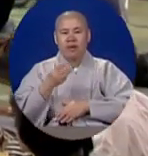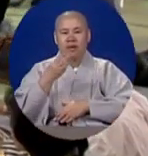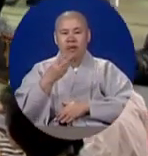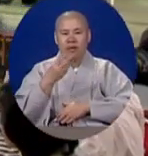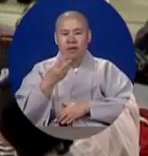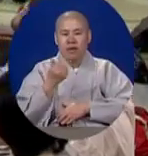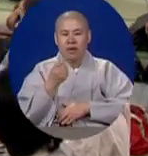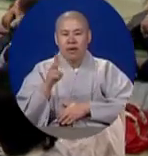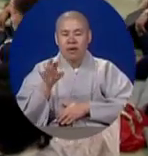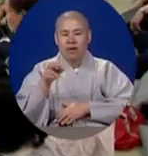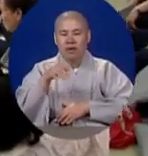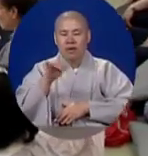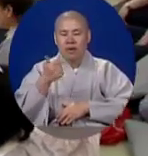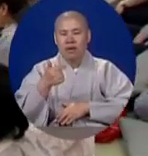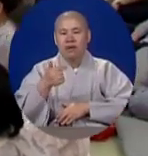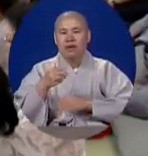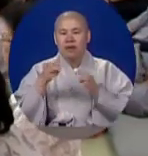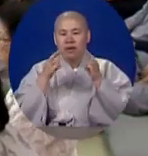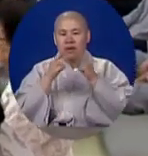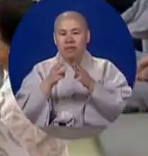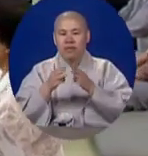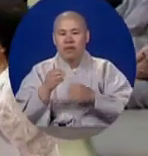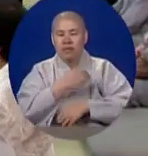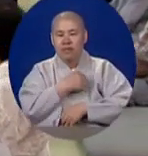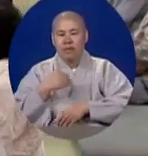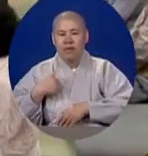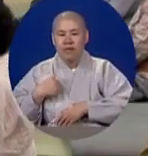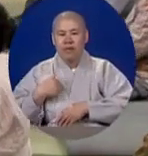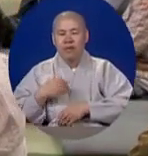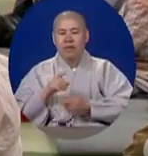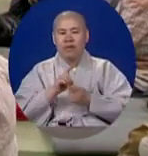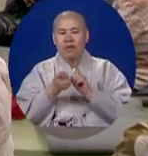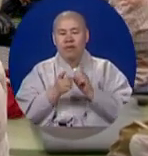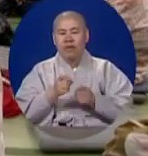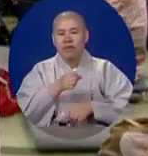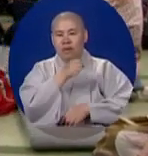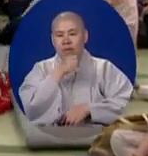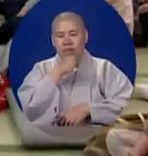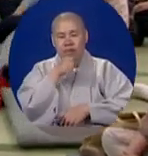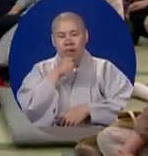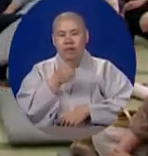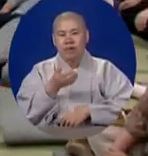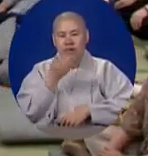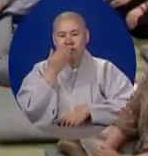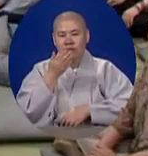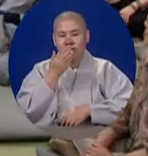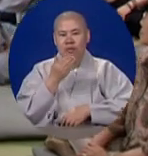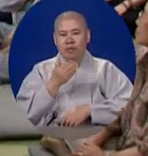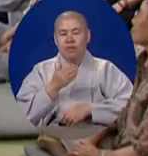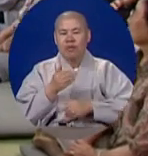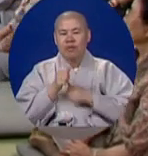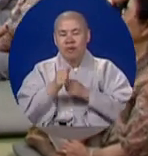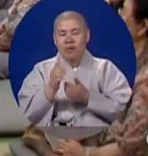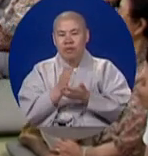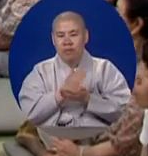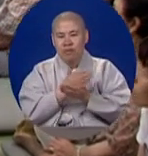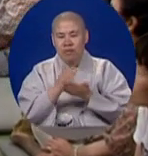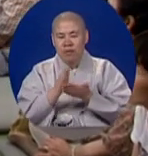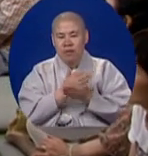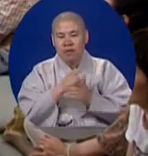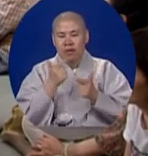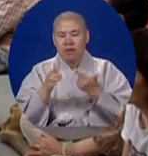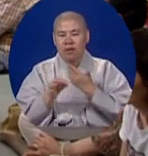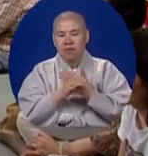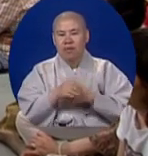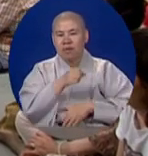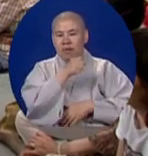부족하다. 혀로 맛을 보고 일체 맛을 잘 분별하되 따라서 분별을 일으키지 않으면